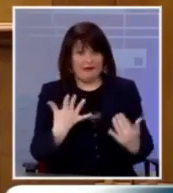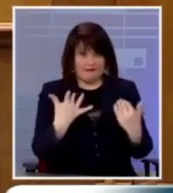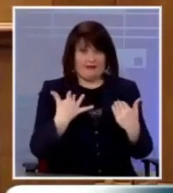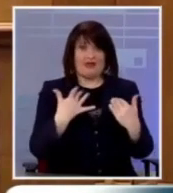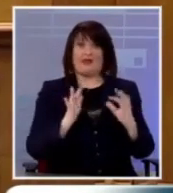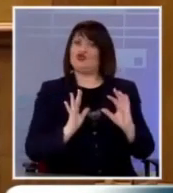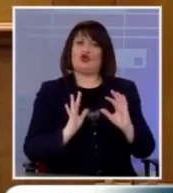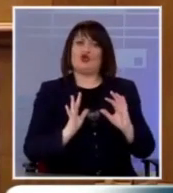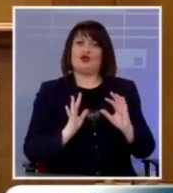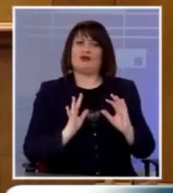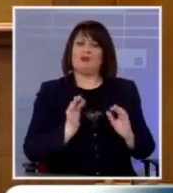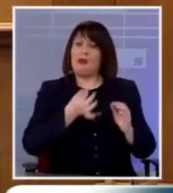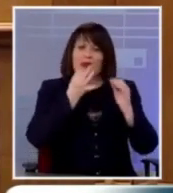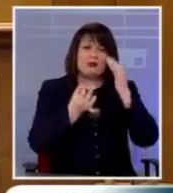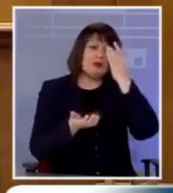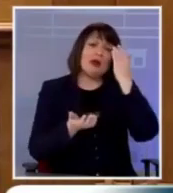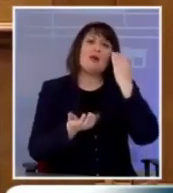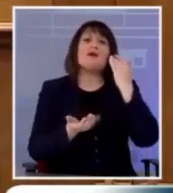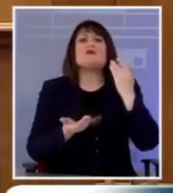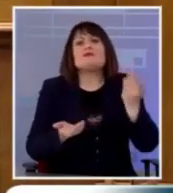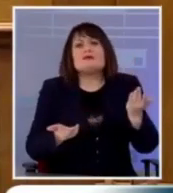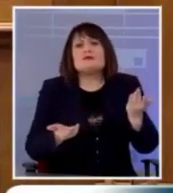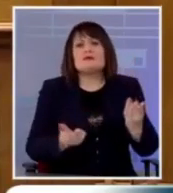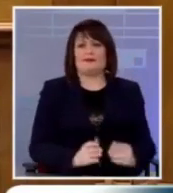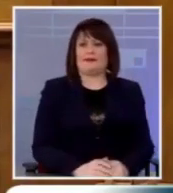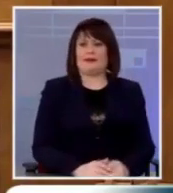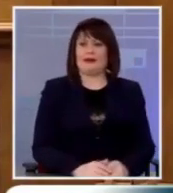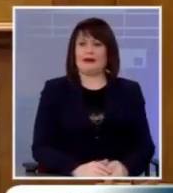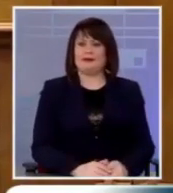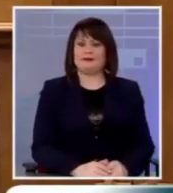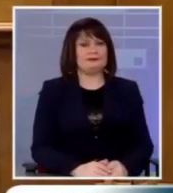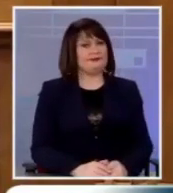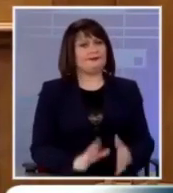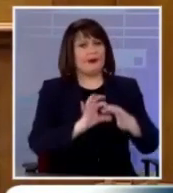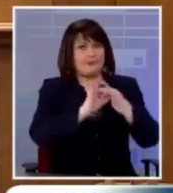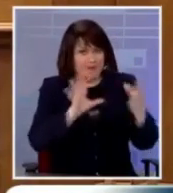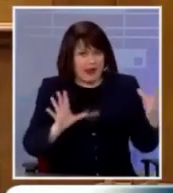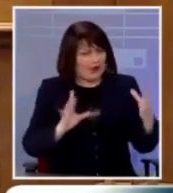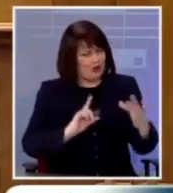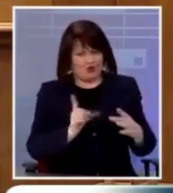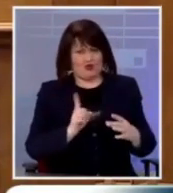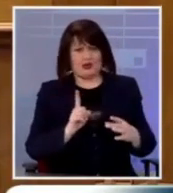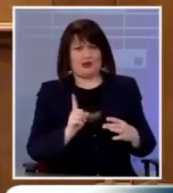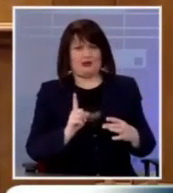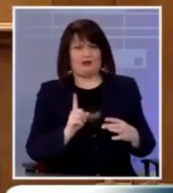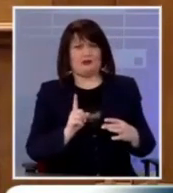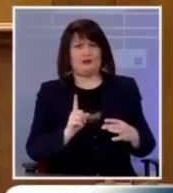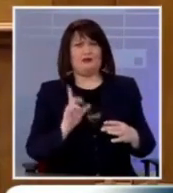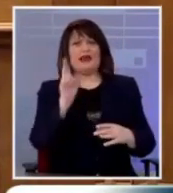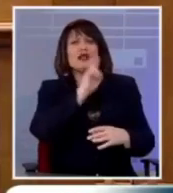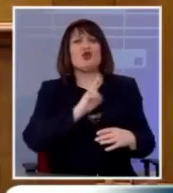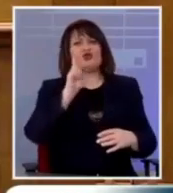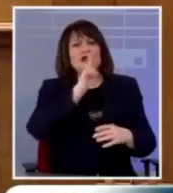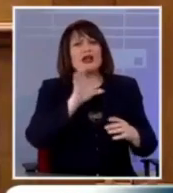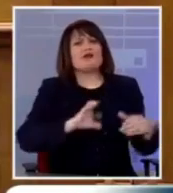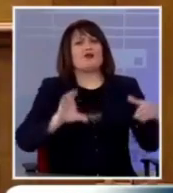η δήλωση, ώστε να δημιουργήσει ένα πραγματικά χαοτικό ρήγμα στη σχέση της Ευρωπαϊκής Ένωσης με τη Ρωσία.